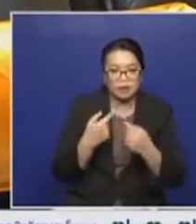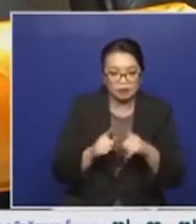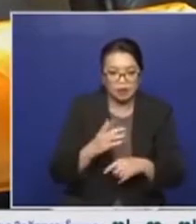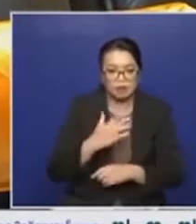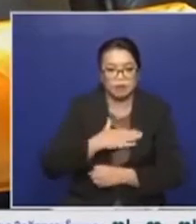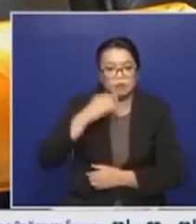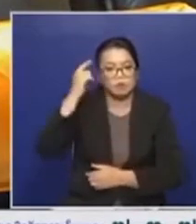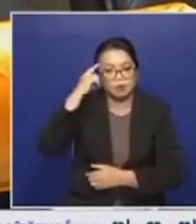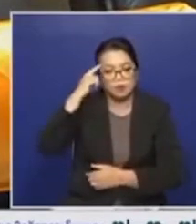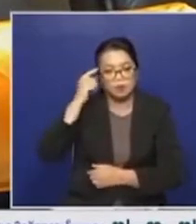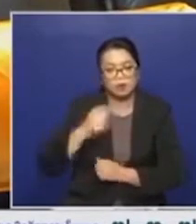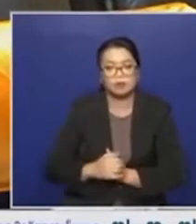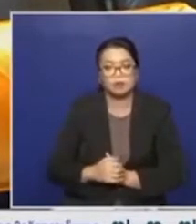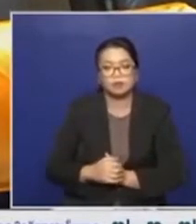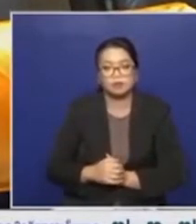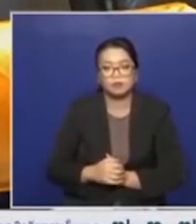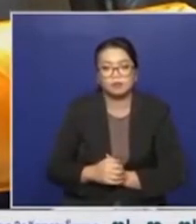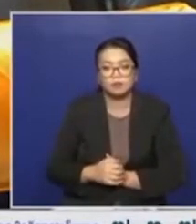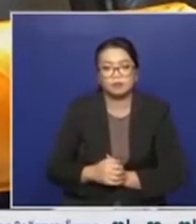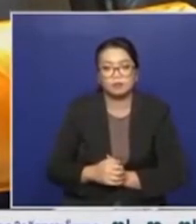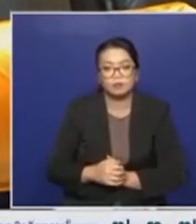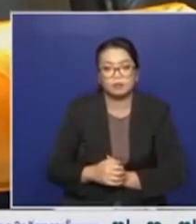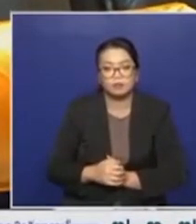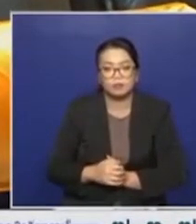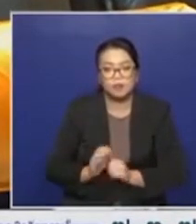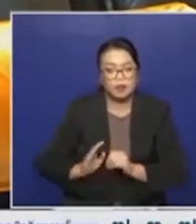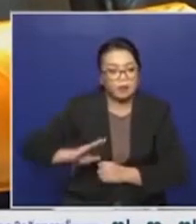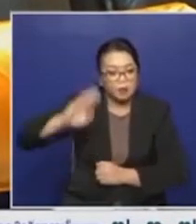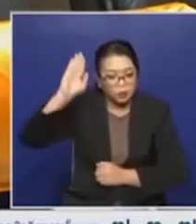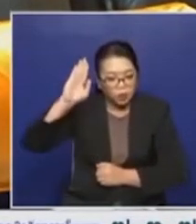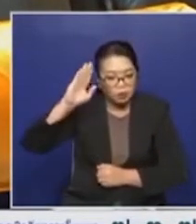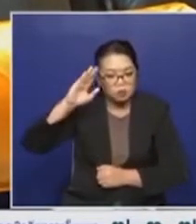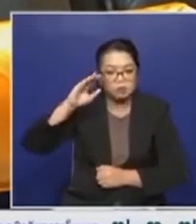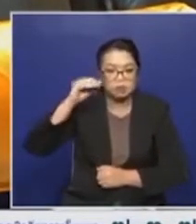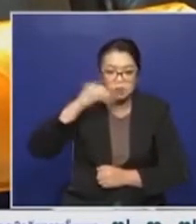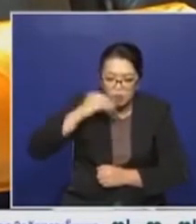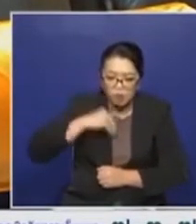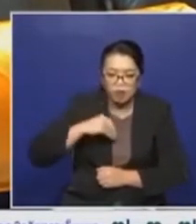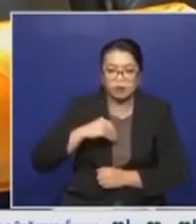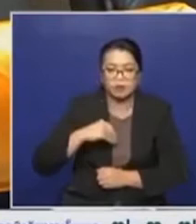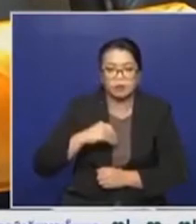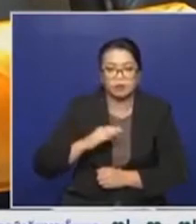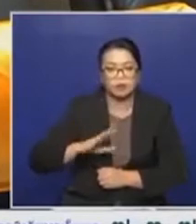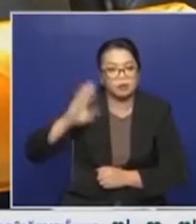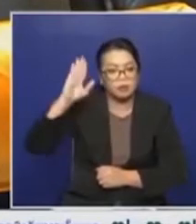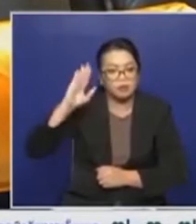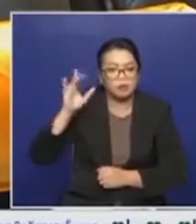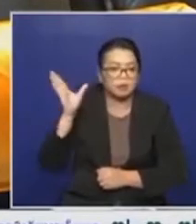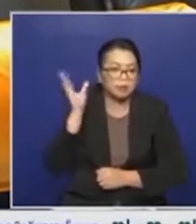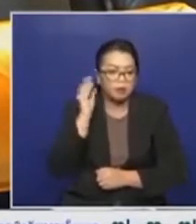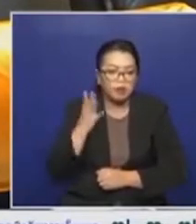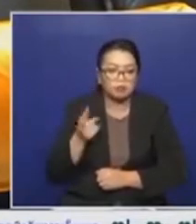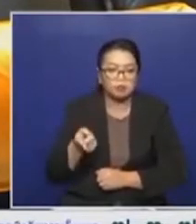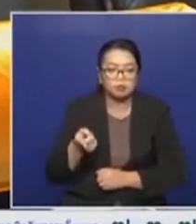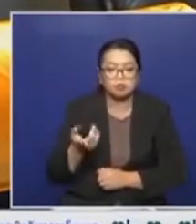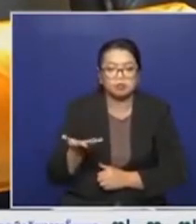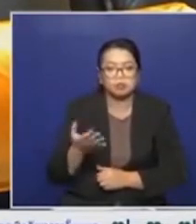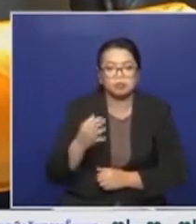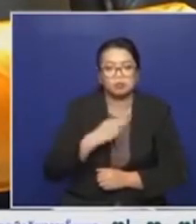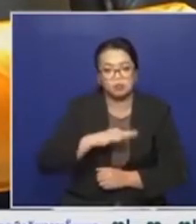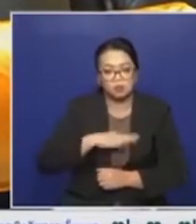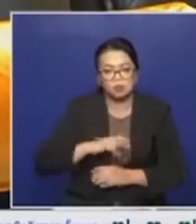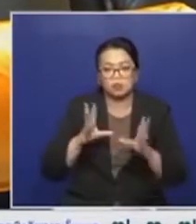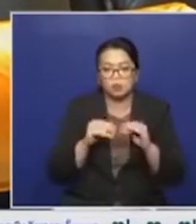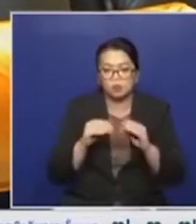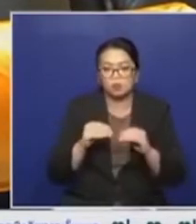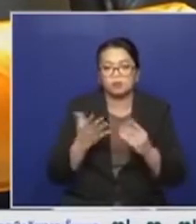ว่าการประท้วงแบบซ้ำซากเข้าใจไม่ระวังเลยเนี่ยนะครับท่านก็จะทำให้